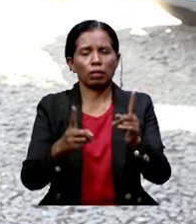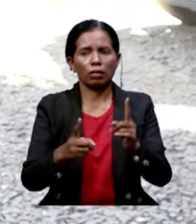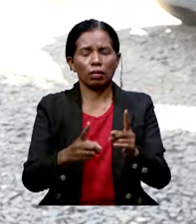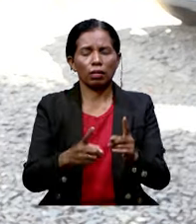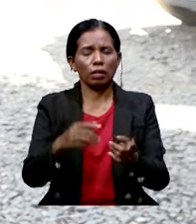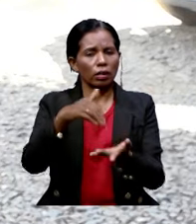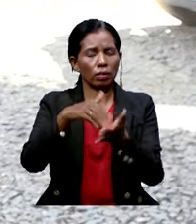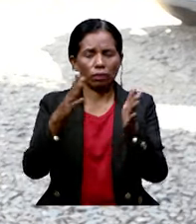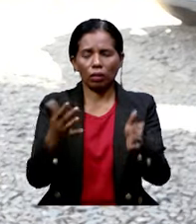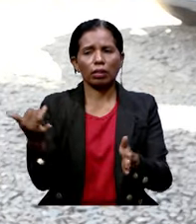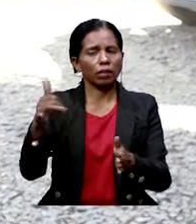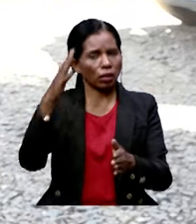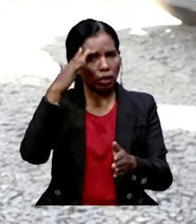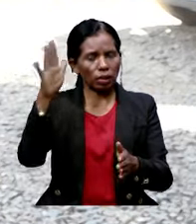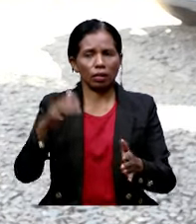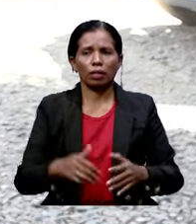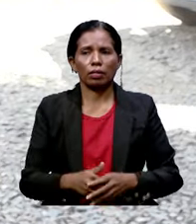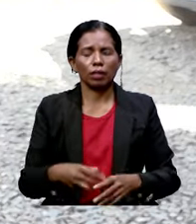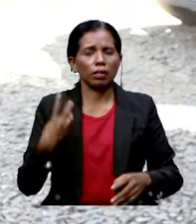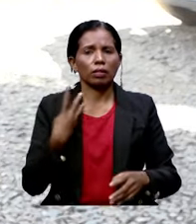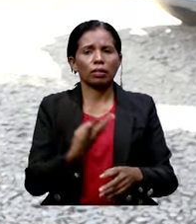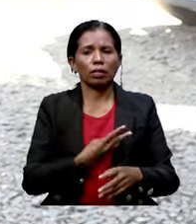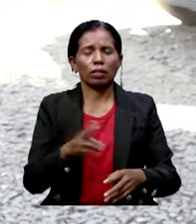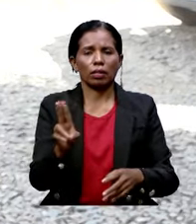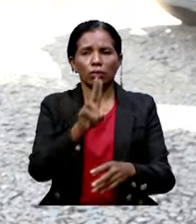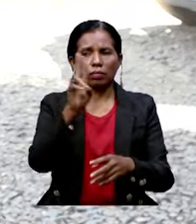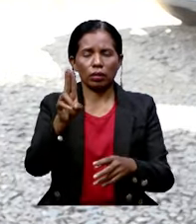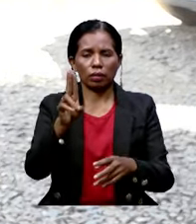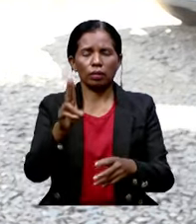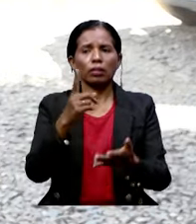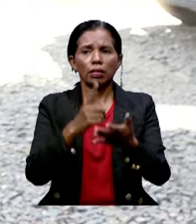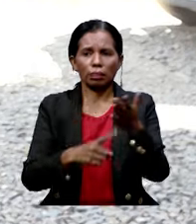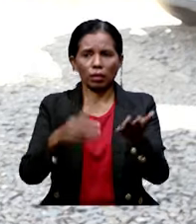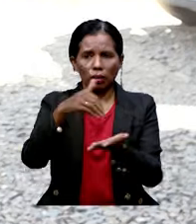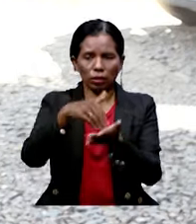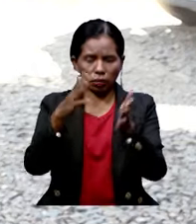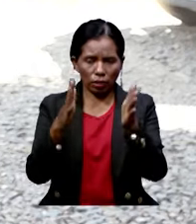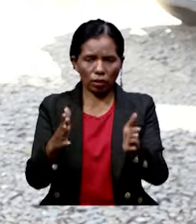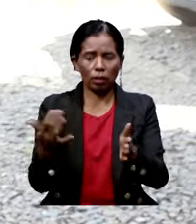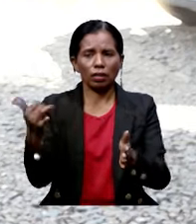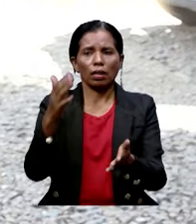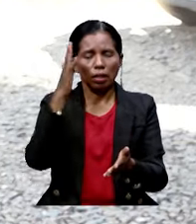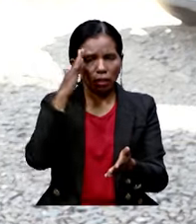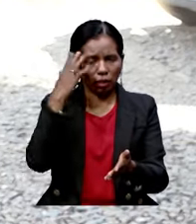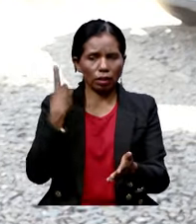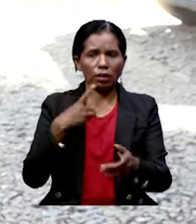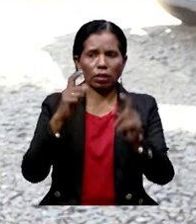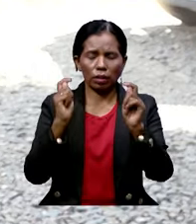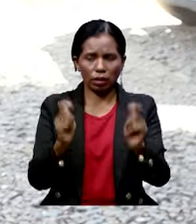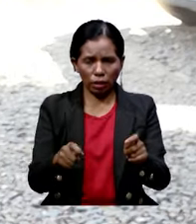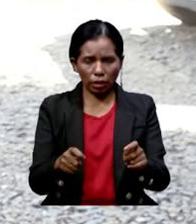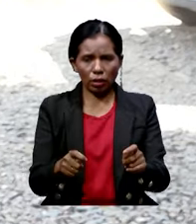ni entang u ita uza meu saida para istudan teng haten entang itengi tradus fali